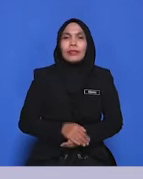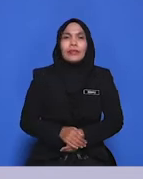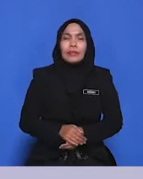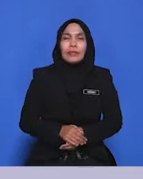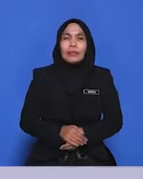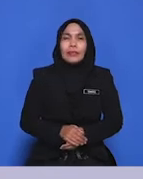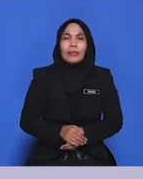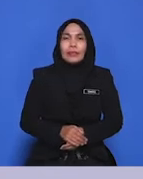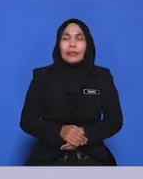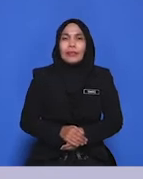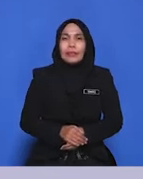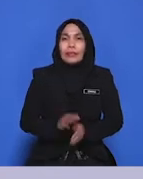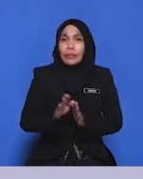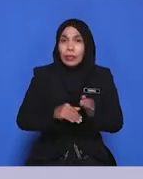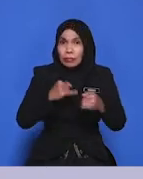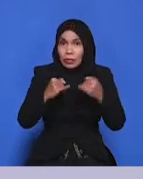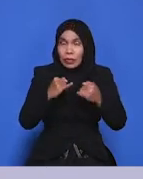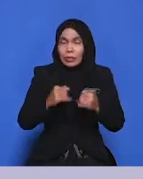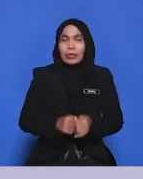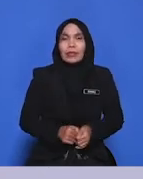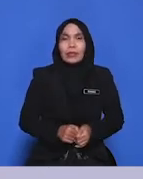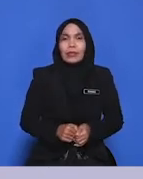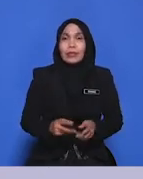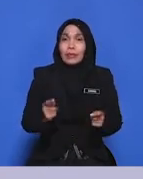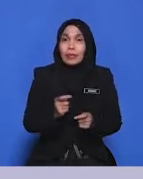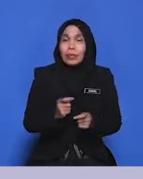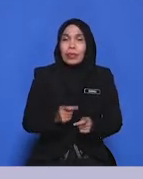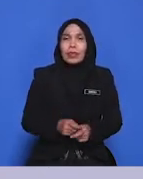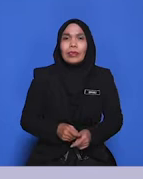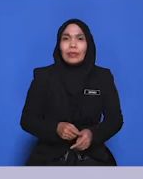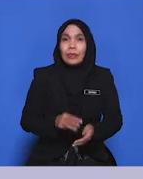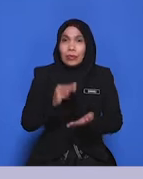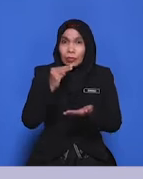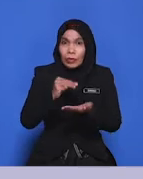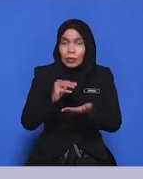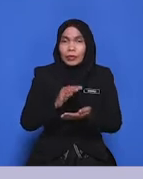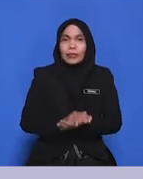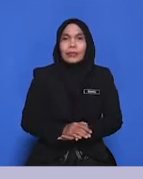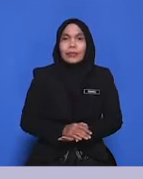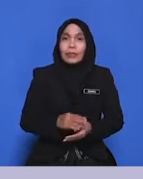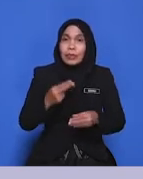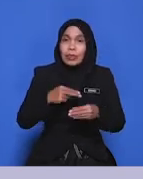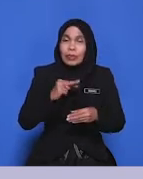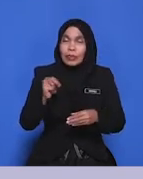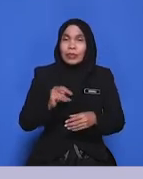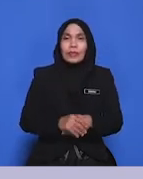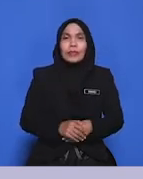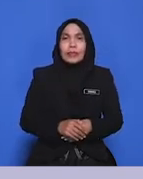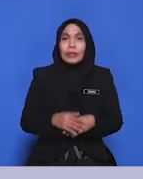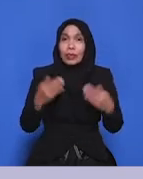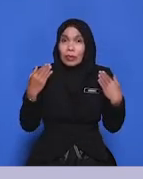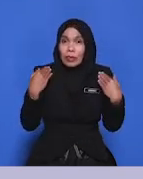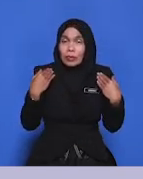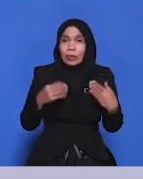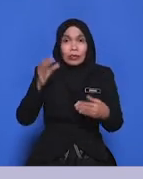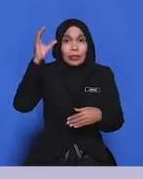mengembalikan keyakinan umat Islam tentang kemuliaan dan kekuatan yang ada pada diri mereka. Hasilnya, timbul kesedaran